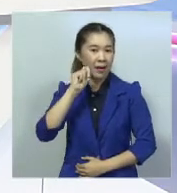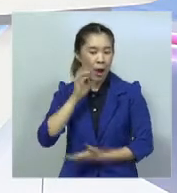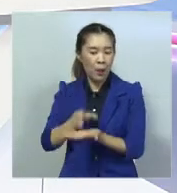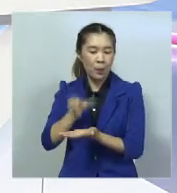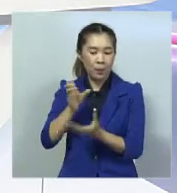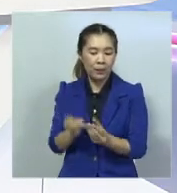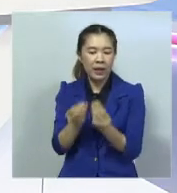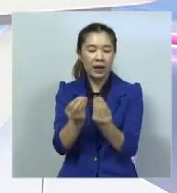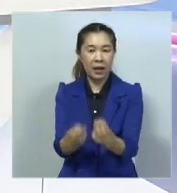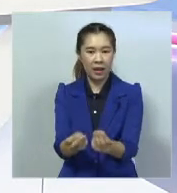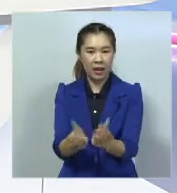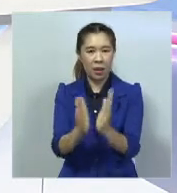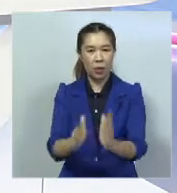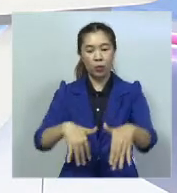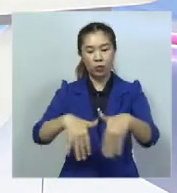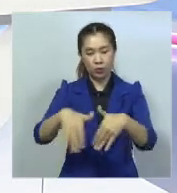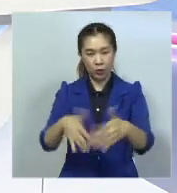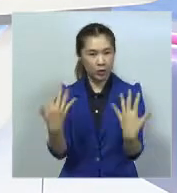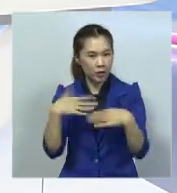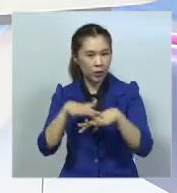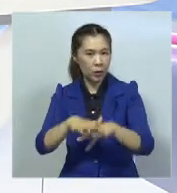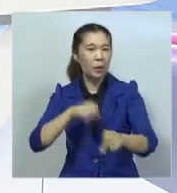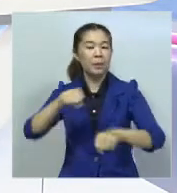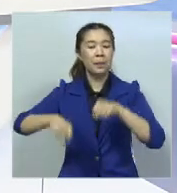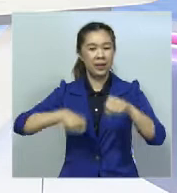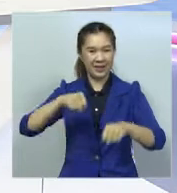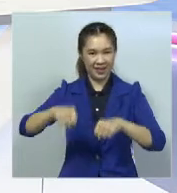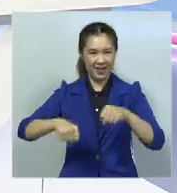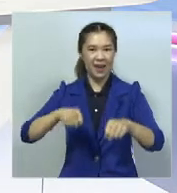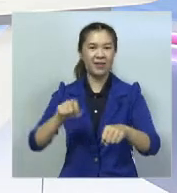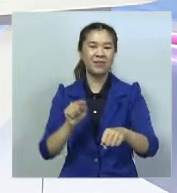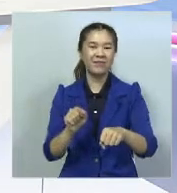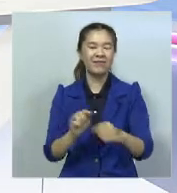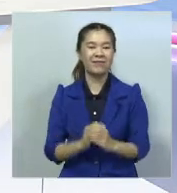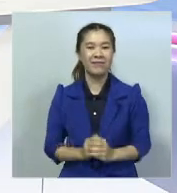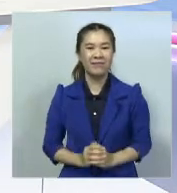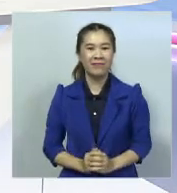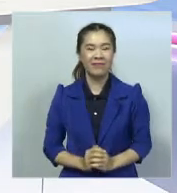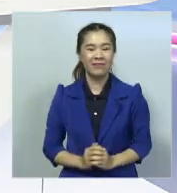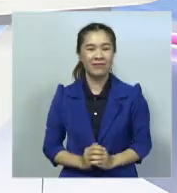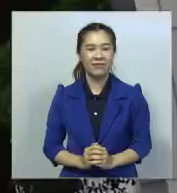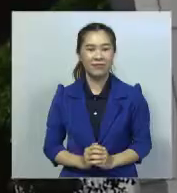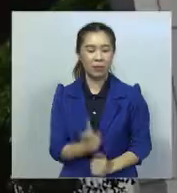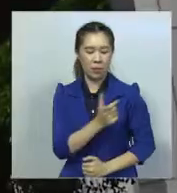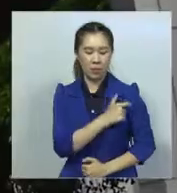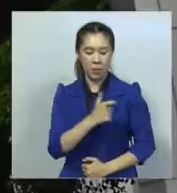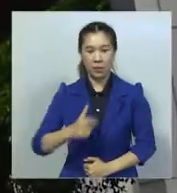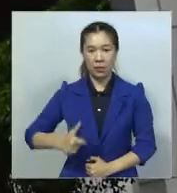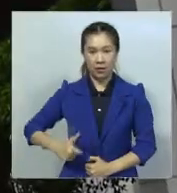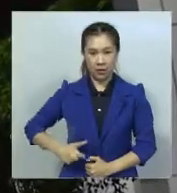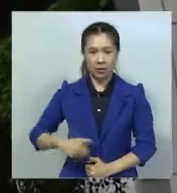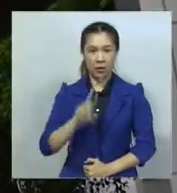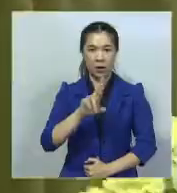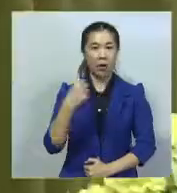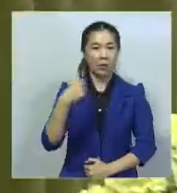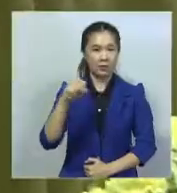ชทานแก่ประชาชนผู้เข้าร่วมกิจกรรมปั่นจักรยานไบค์อุ่นไอรักค่ะสมเด็จพระเจ้าอยู่หัวทรงพระกรุณาโปร